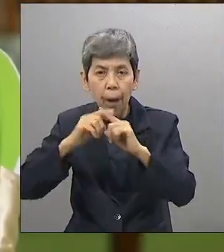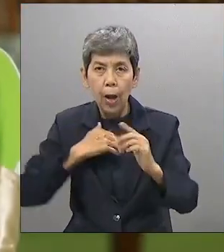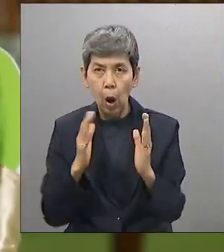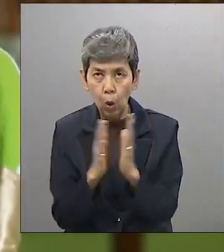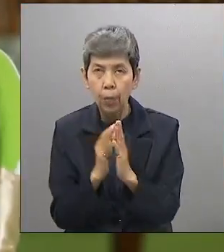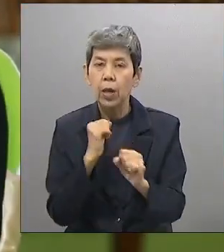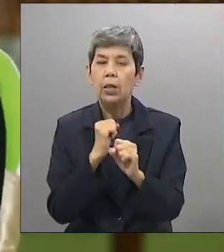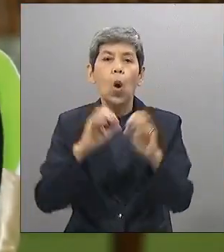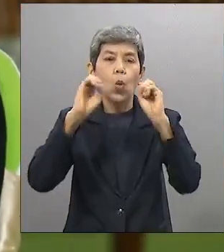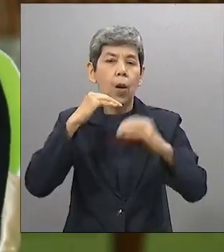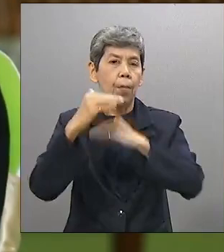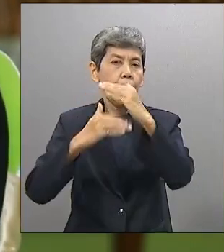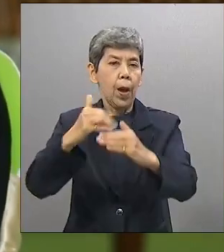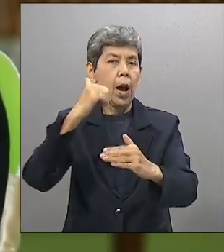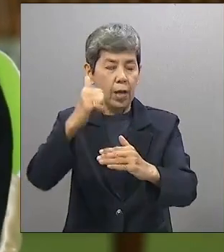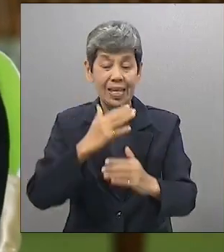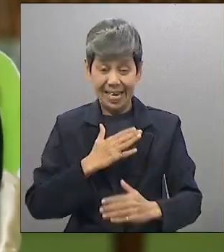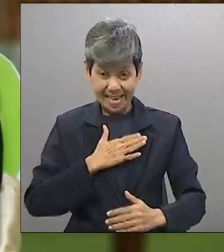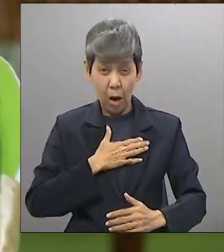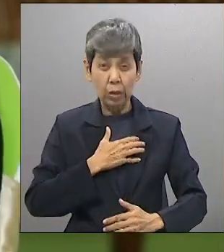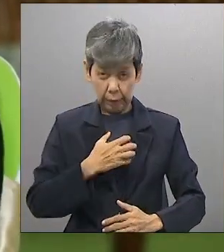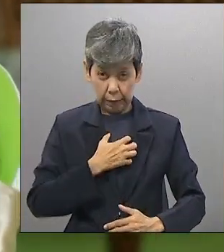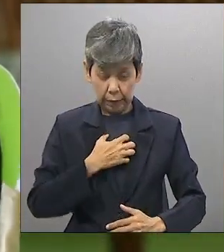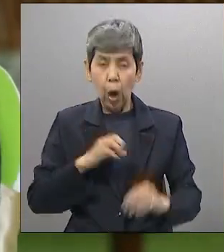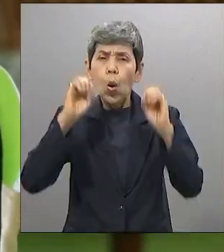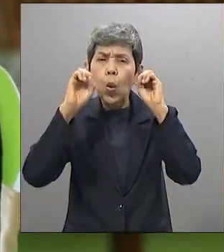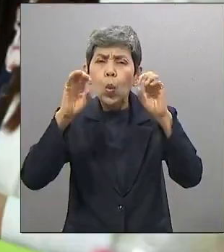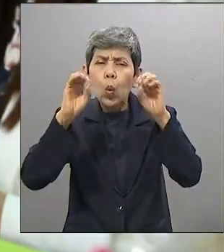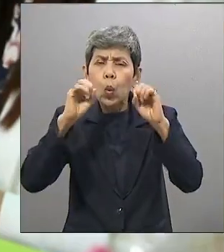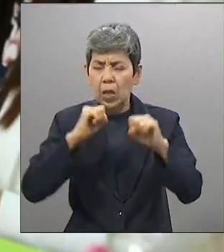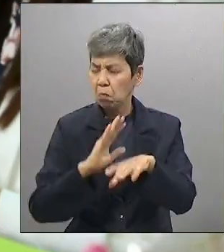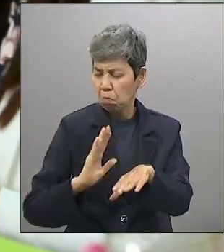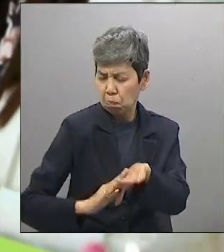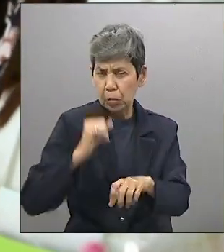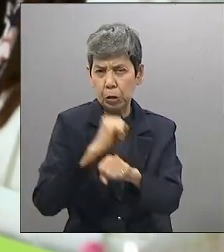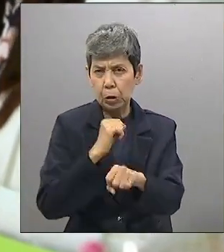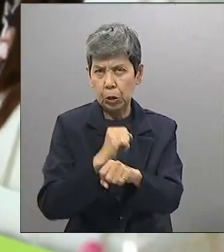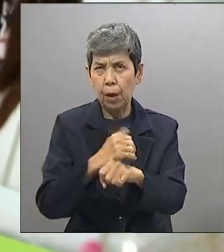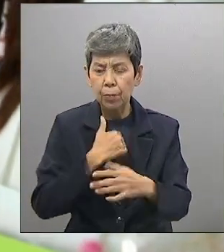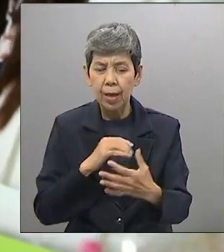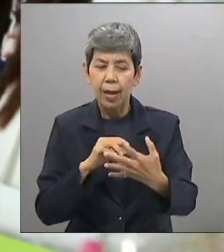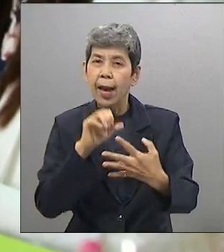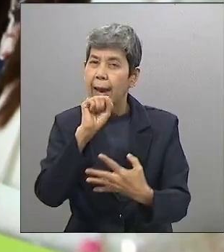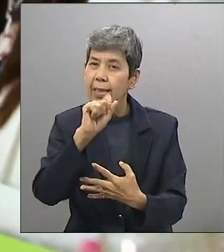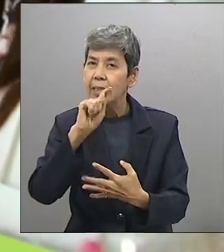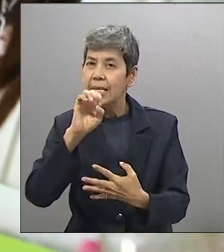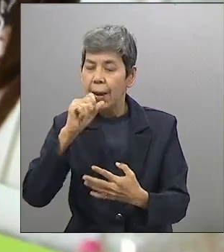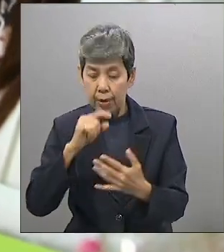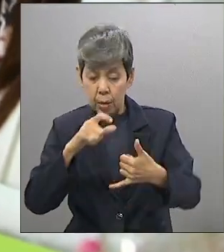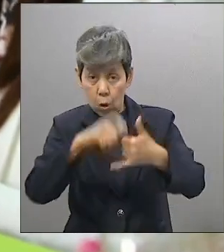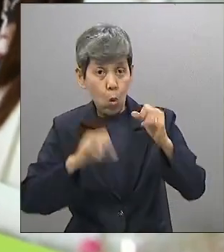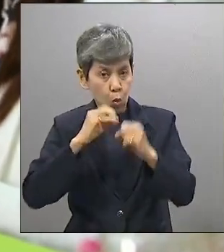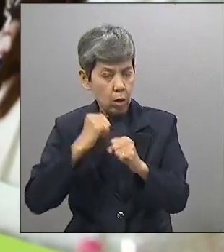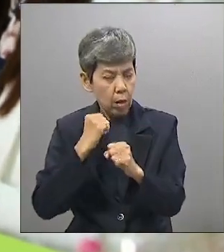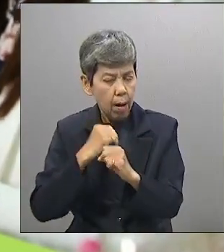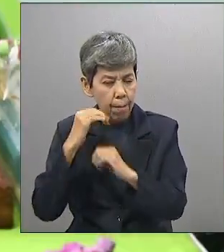ในการพันาครูค่ะหลกการคือเราอยากให้มีคณครูไยเนี่ย เก่งเรื่องสาย STEMแล้วก็พัฒนาคณครู เพิ่มสกย